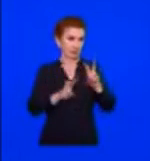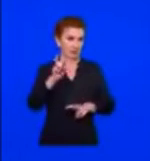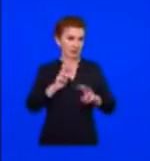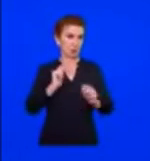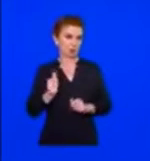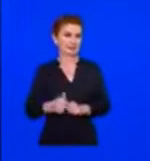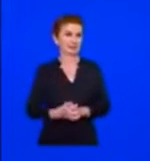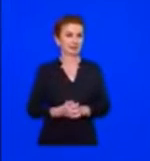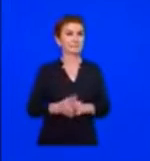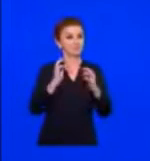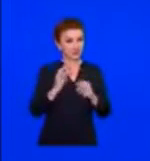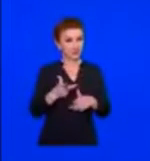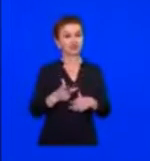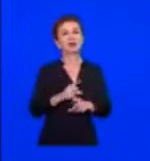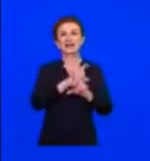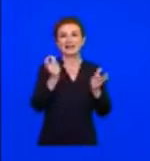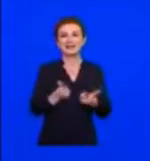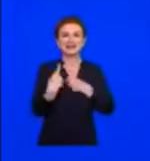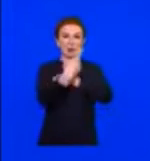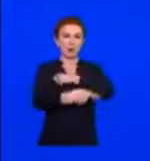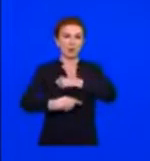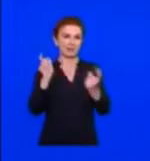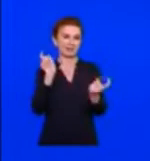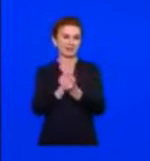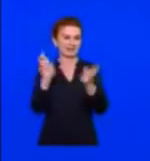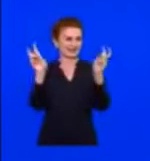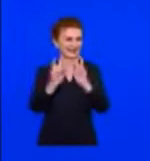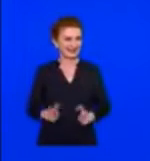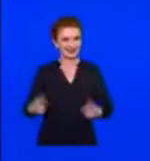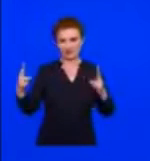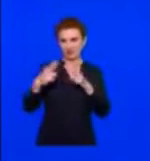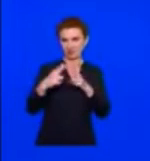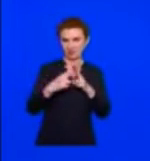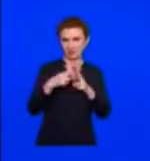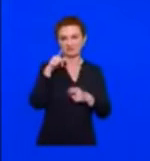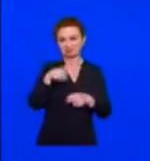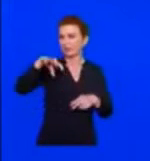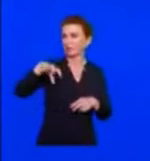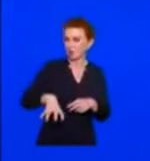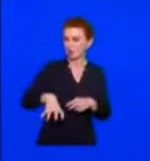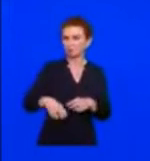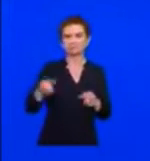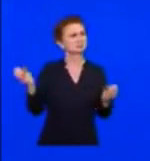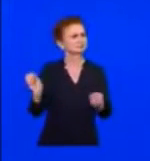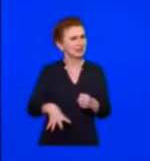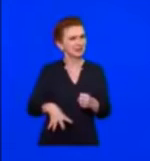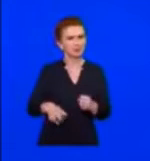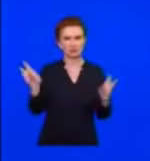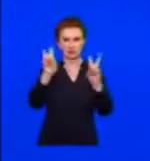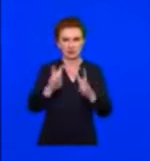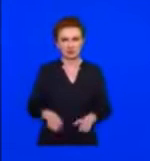tarcza antykryzysowa w pierwszej kolejności przecież dotyczy tych branż, które zostały najbardziej dotknięte kryzysem. Również tarcza